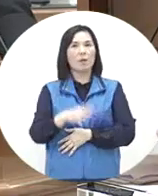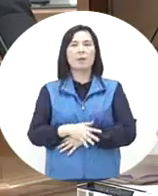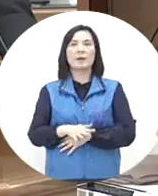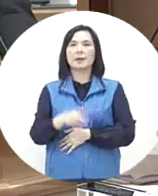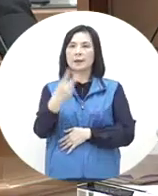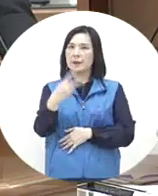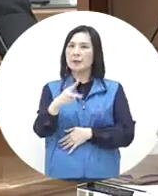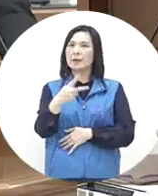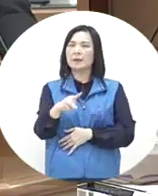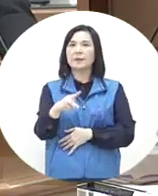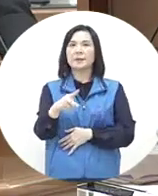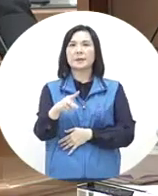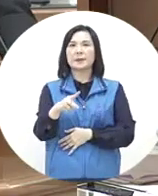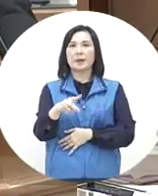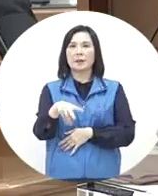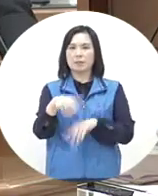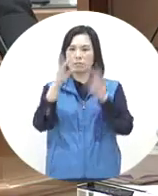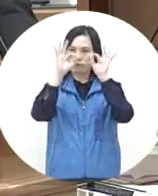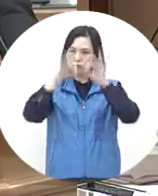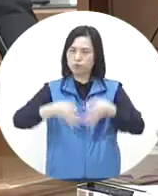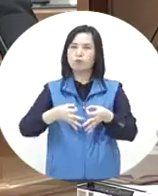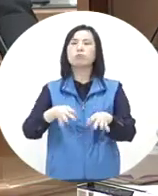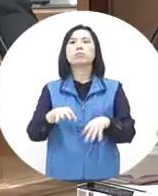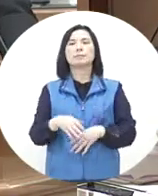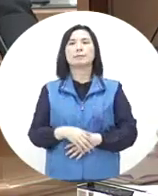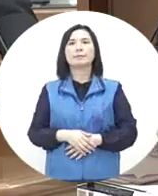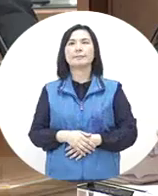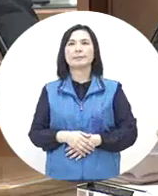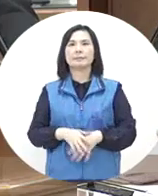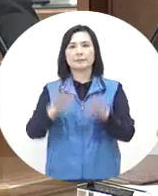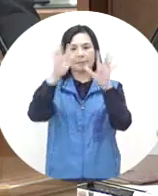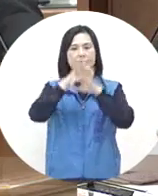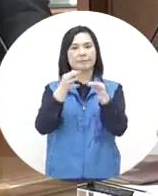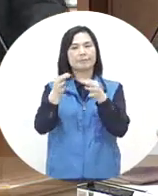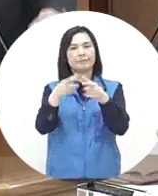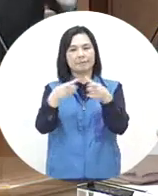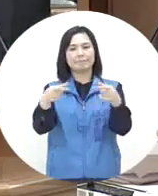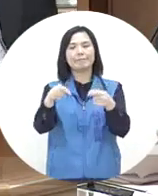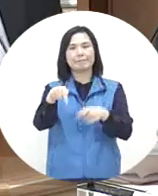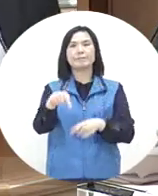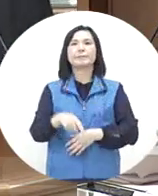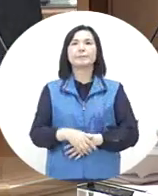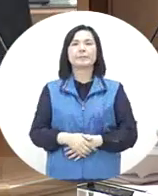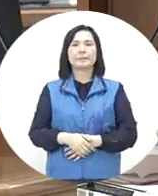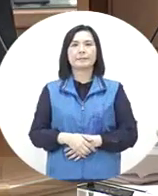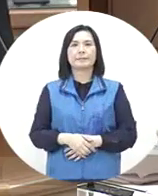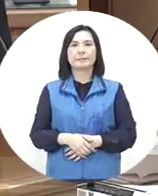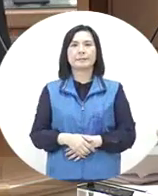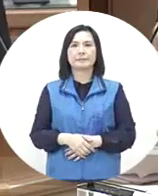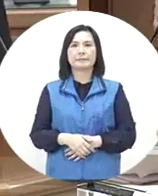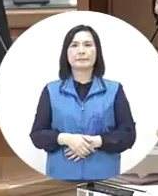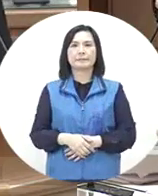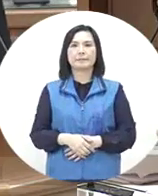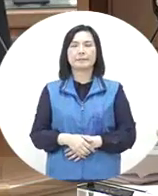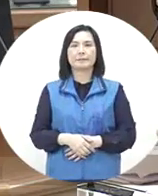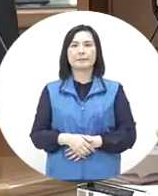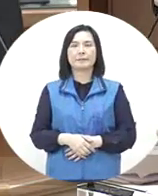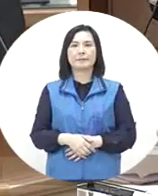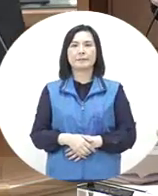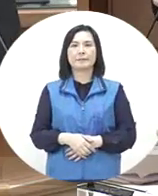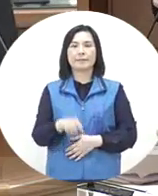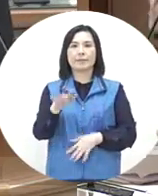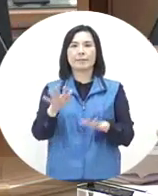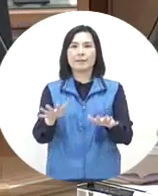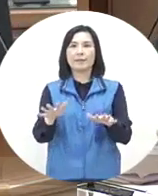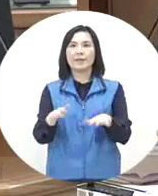样，我们也是列入评估啦，这样夜市券这样好不好，市长？ 好，我们这样子了哈， 对， 我们先把这一波